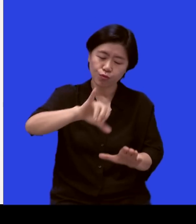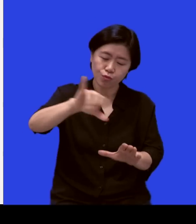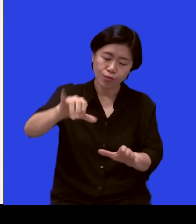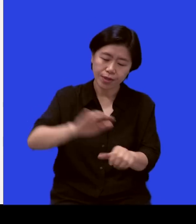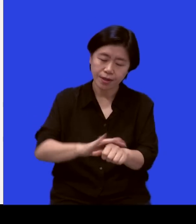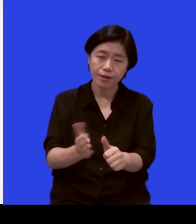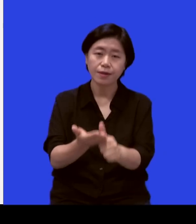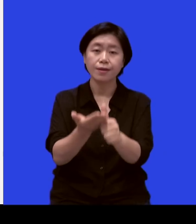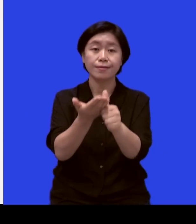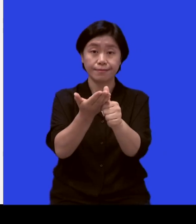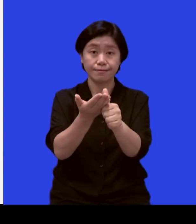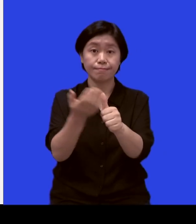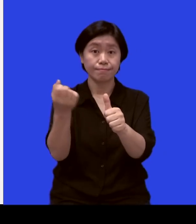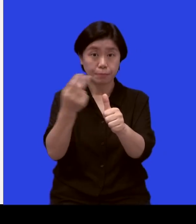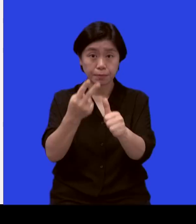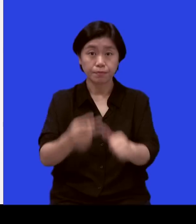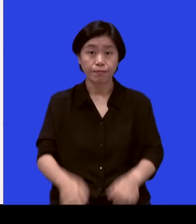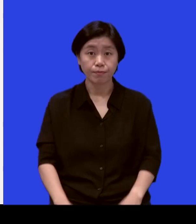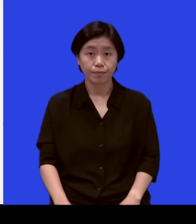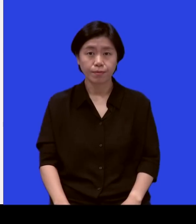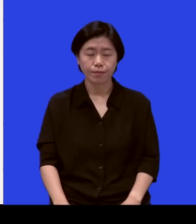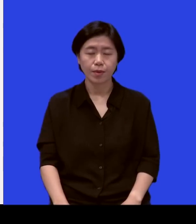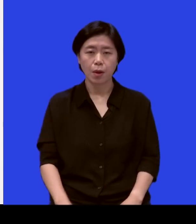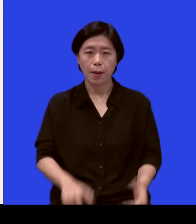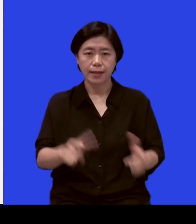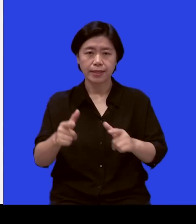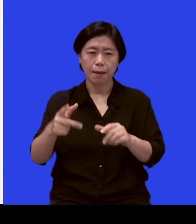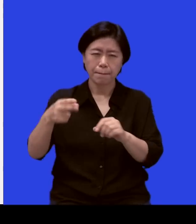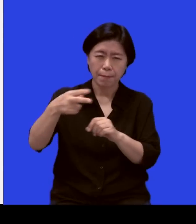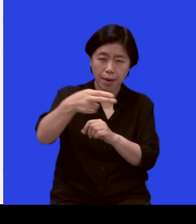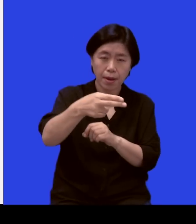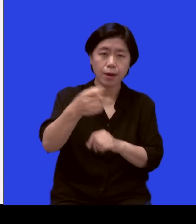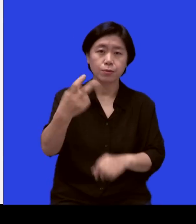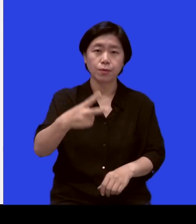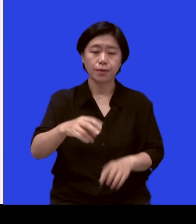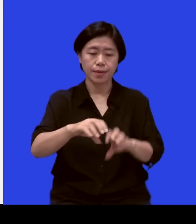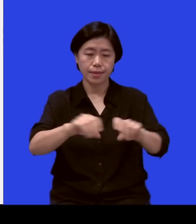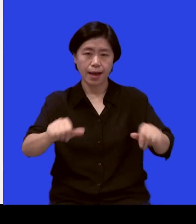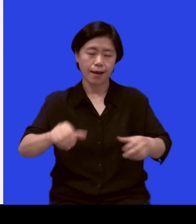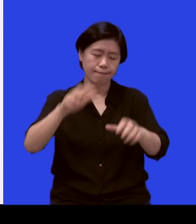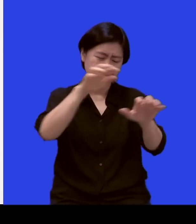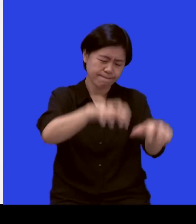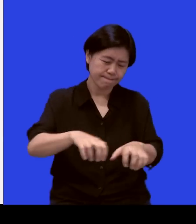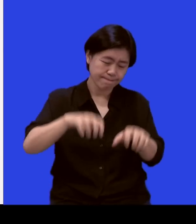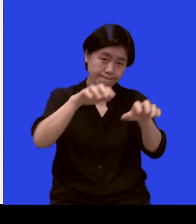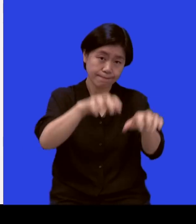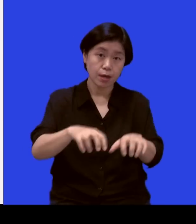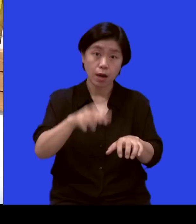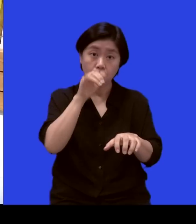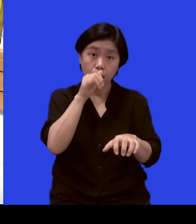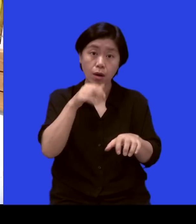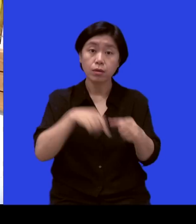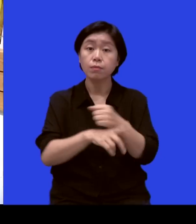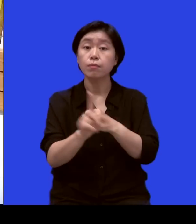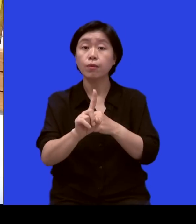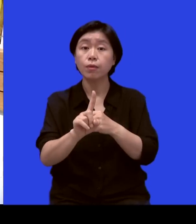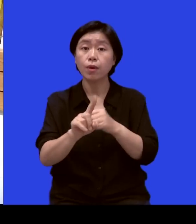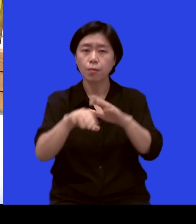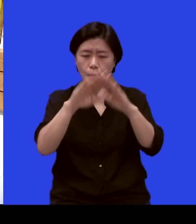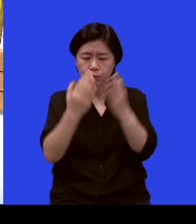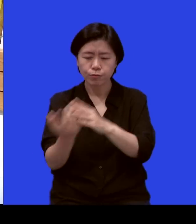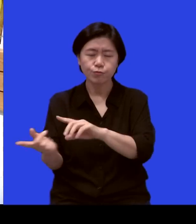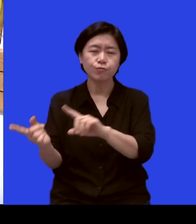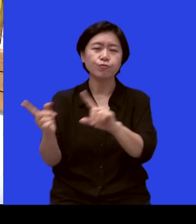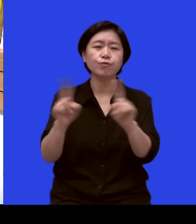일이고 또 뭐 가지를 쳐주는 일이고 그리고 땅을 갖다 개간해 주는 일이니까 다 살리는 일이에요. 네,